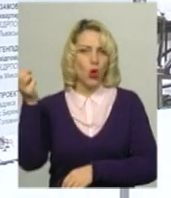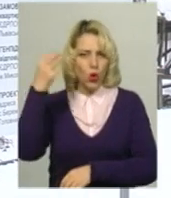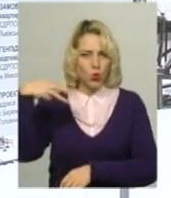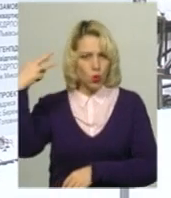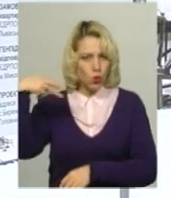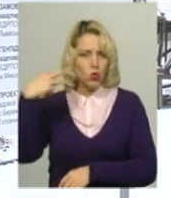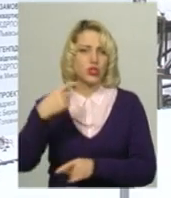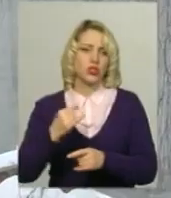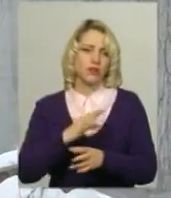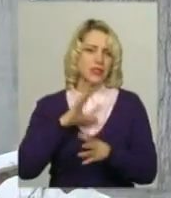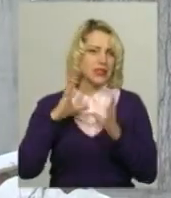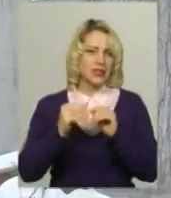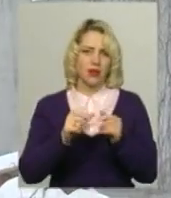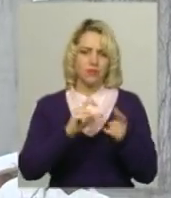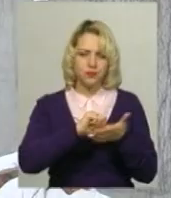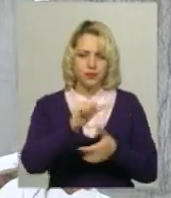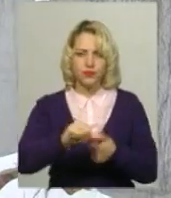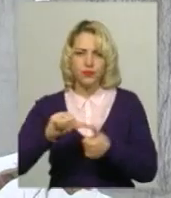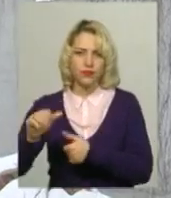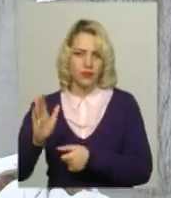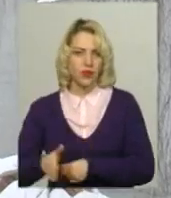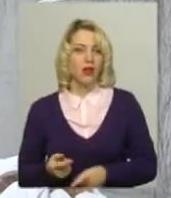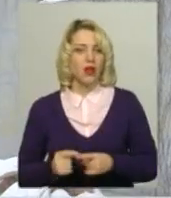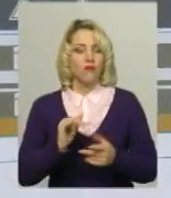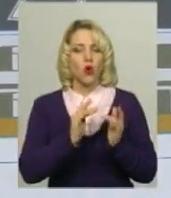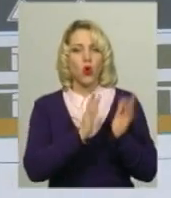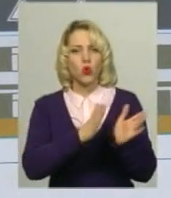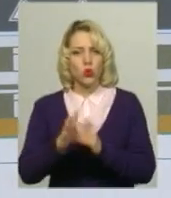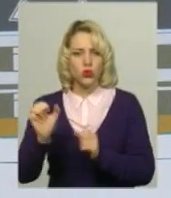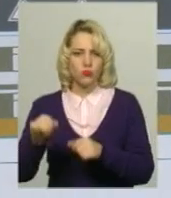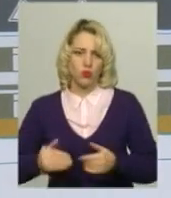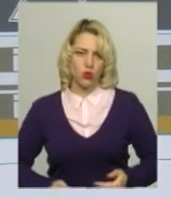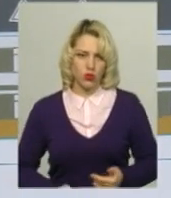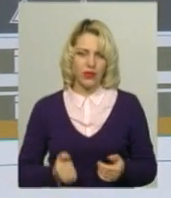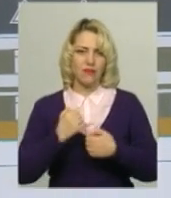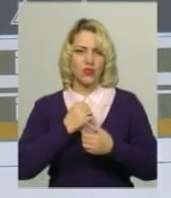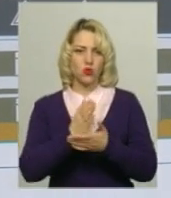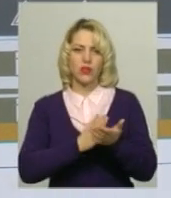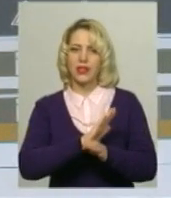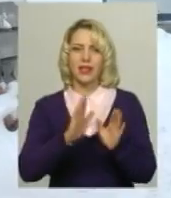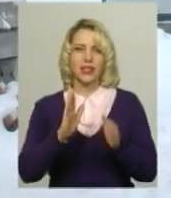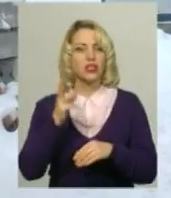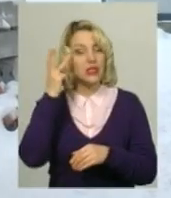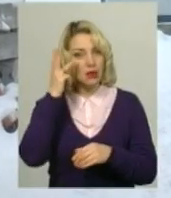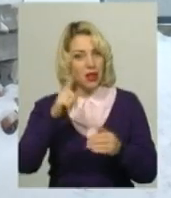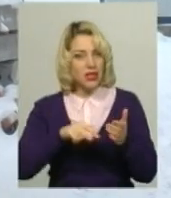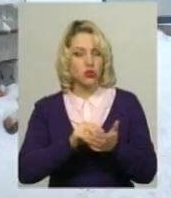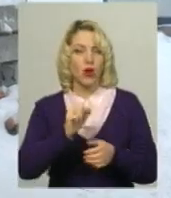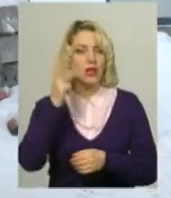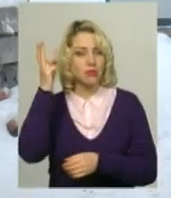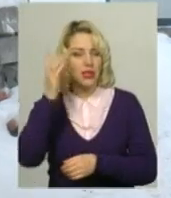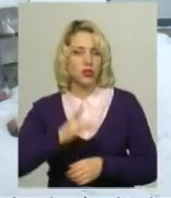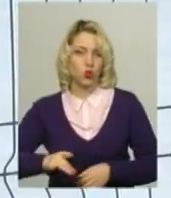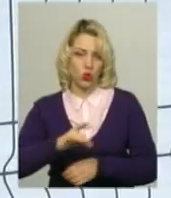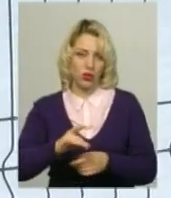віддільно в кожному кубрику. Петро Хохон розповідає, у гуртожитках зможуть проживати військовослужбовці не лише з Хмельницького, а й з Хмельницького